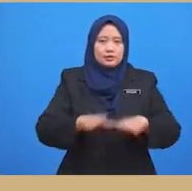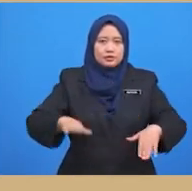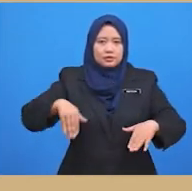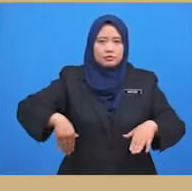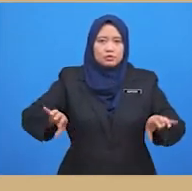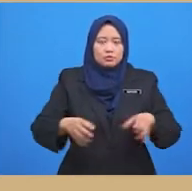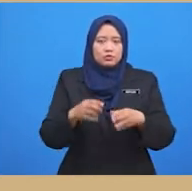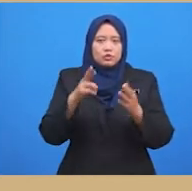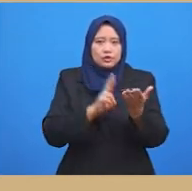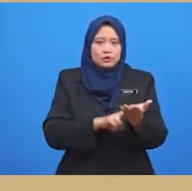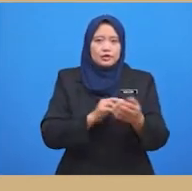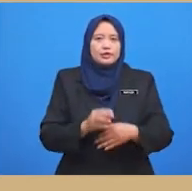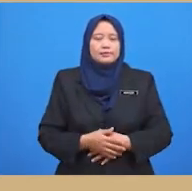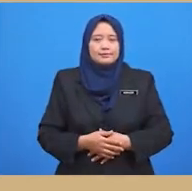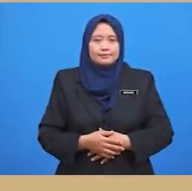pelanggan.